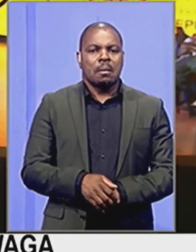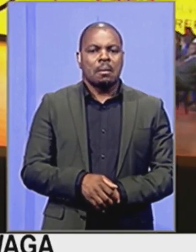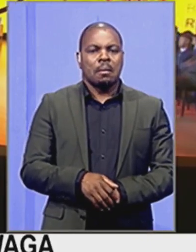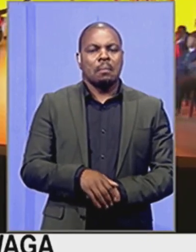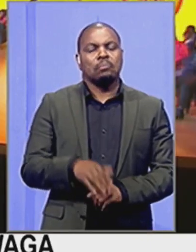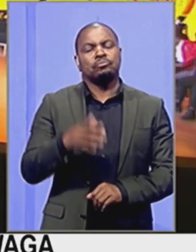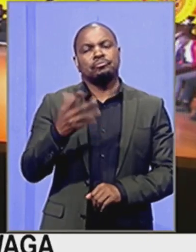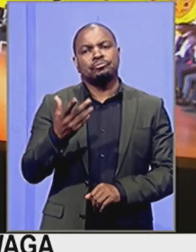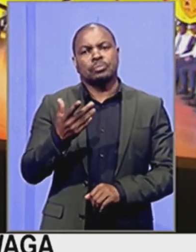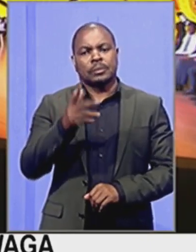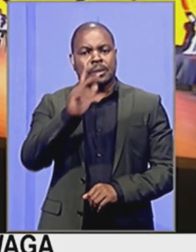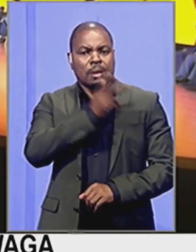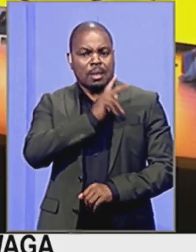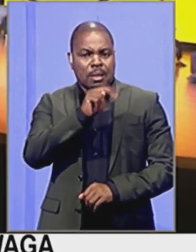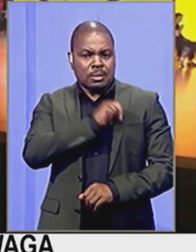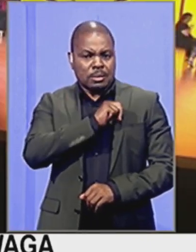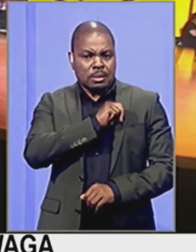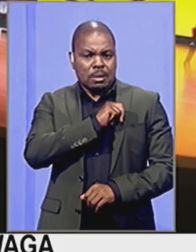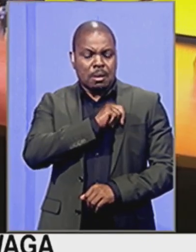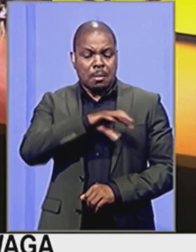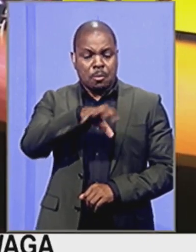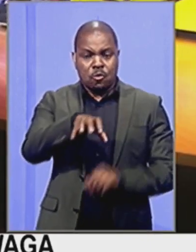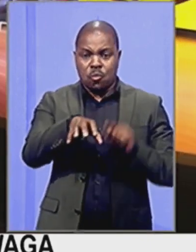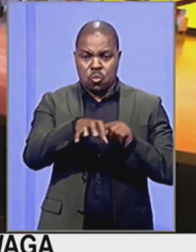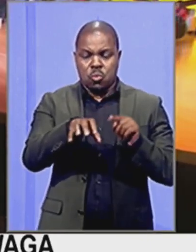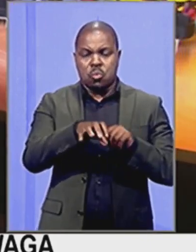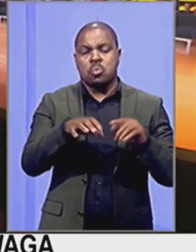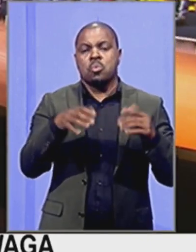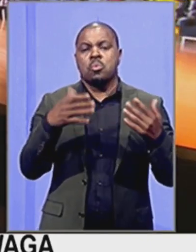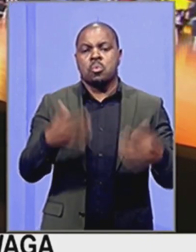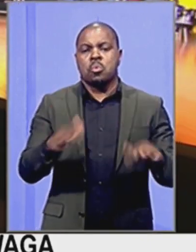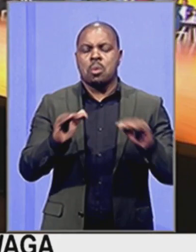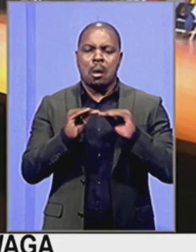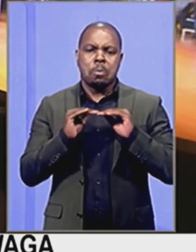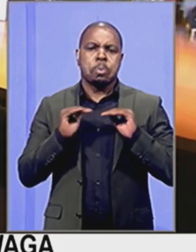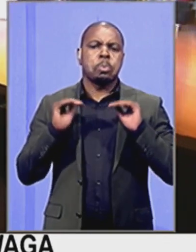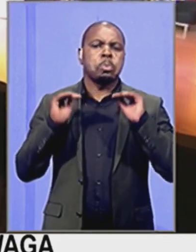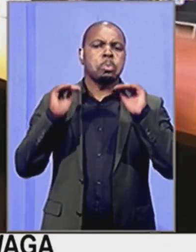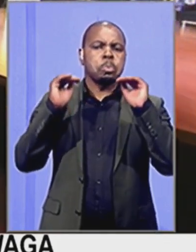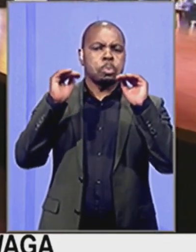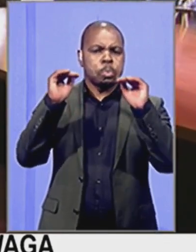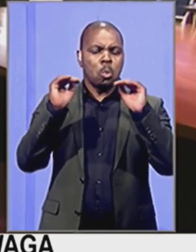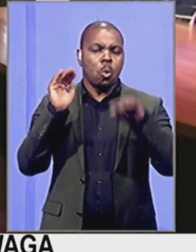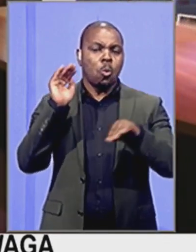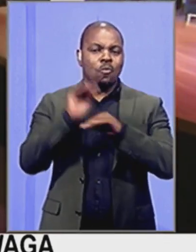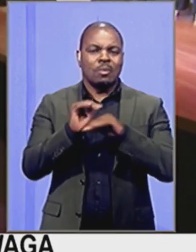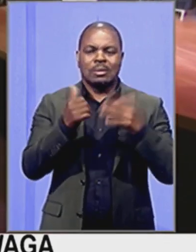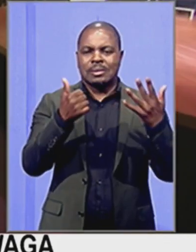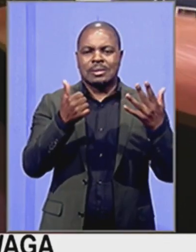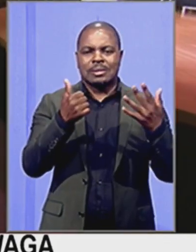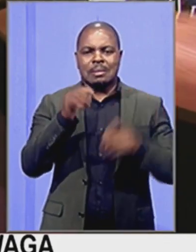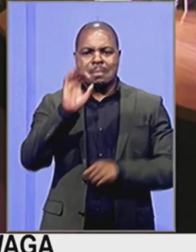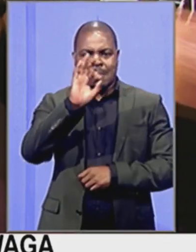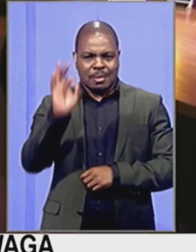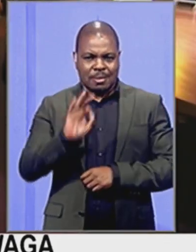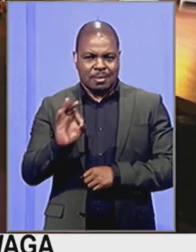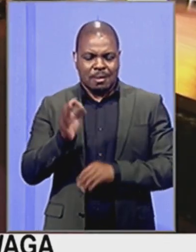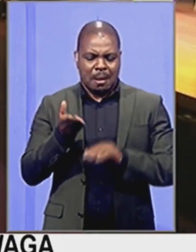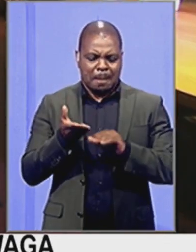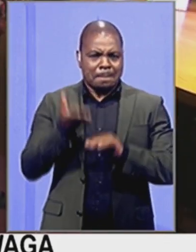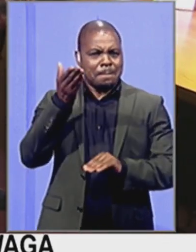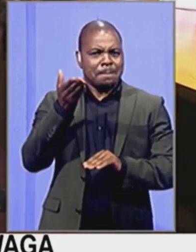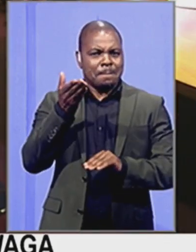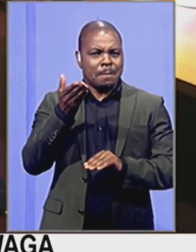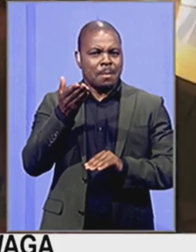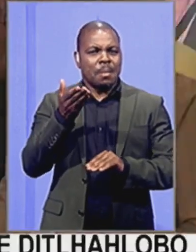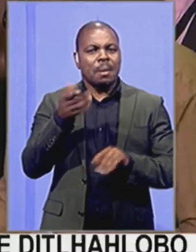province ya KZN KwaZulu-Natal ba ebile ba le improvement ya more than 6% ke mo re ba boneng gore